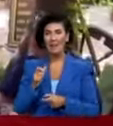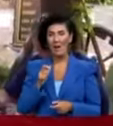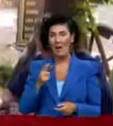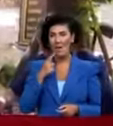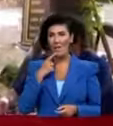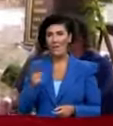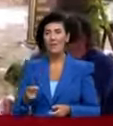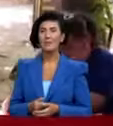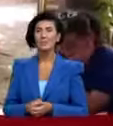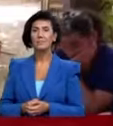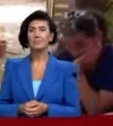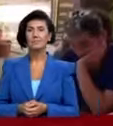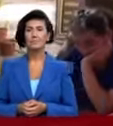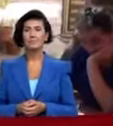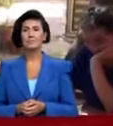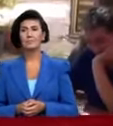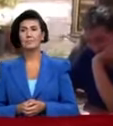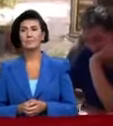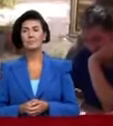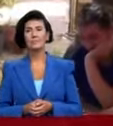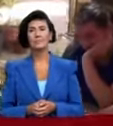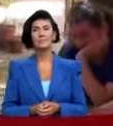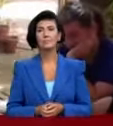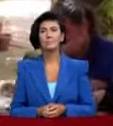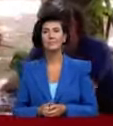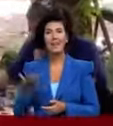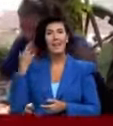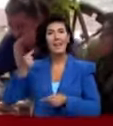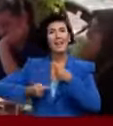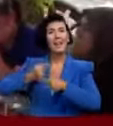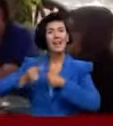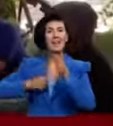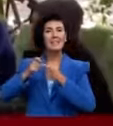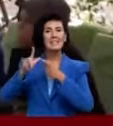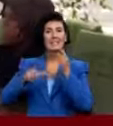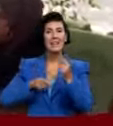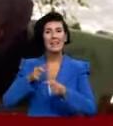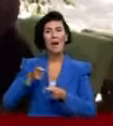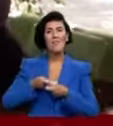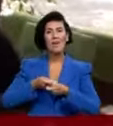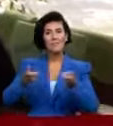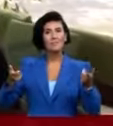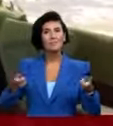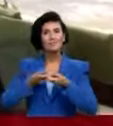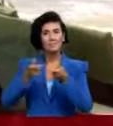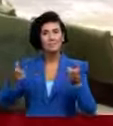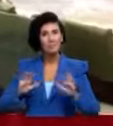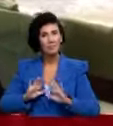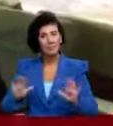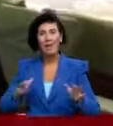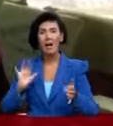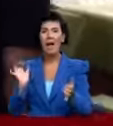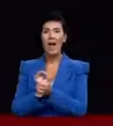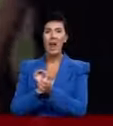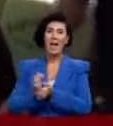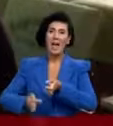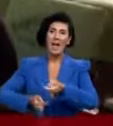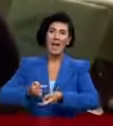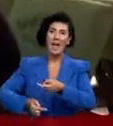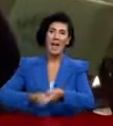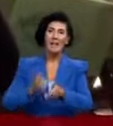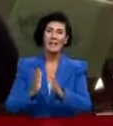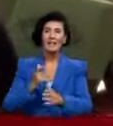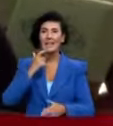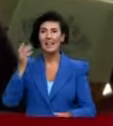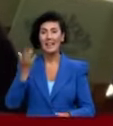Esat Efendi o dönem kervanlardan gelen ticaret yapanlara isli kahve ikramı yapıyordu. Yine ailenin devamı,